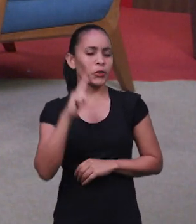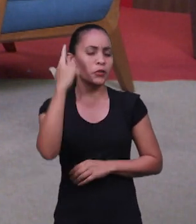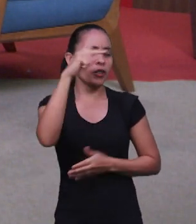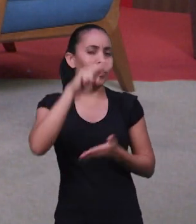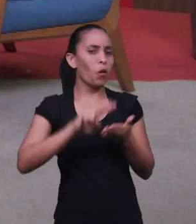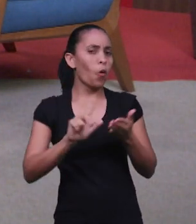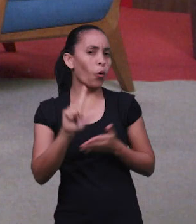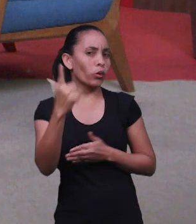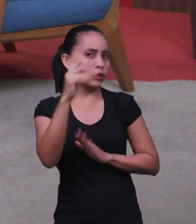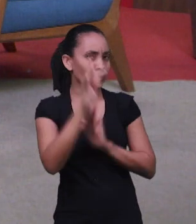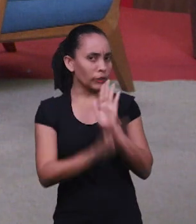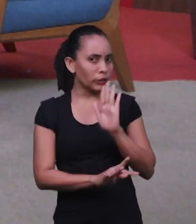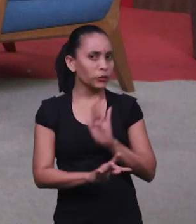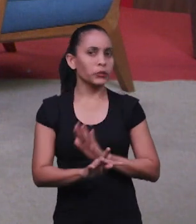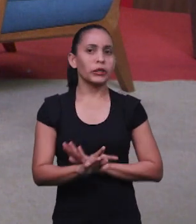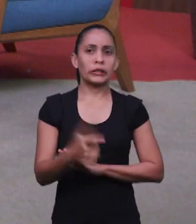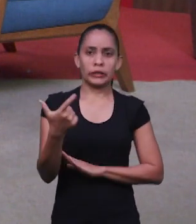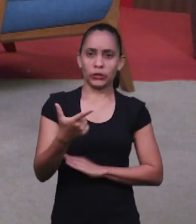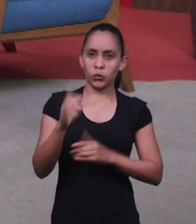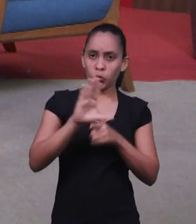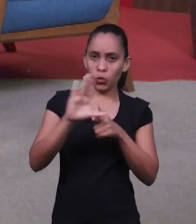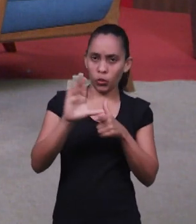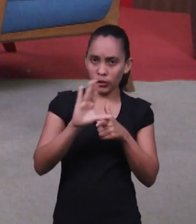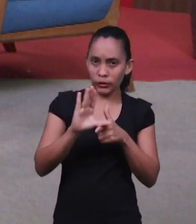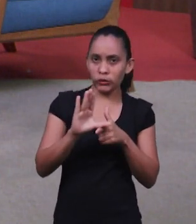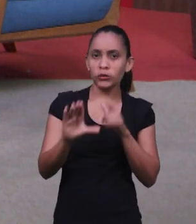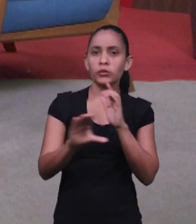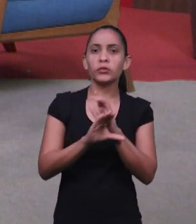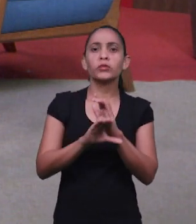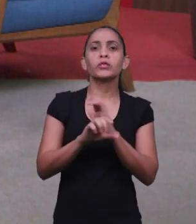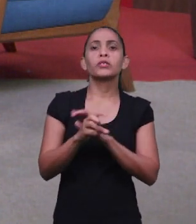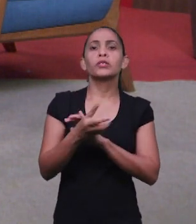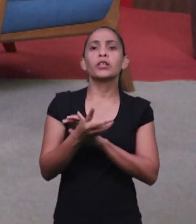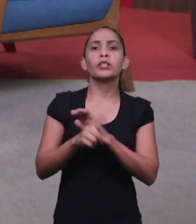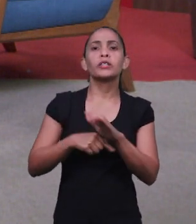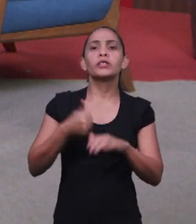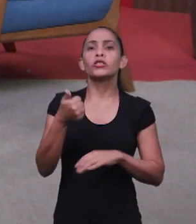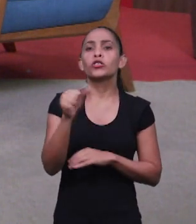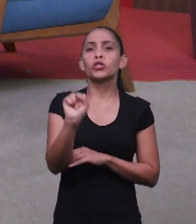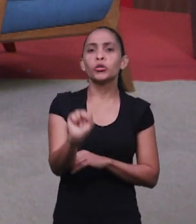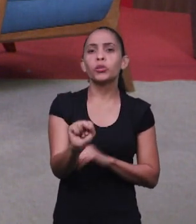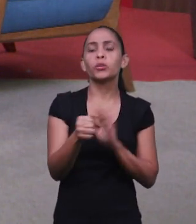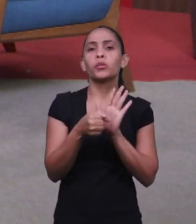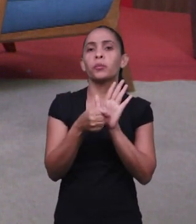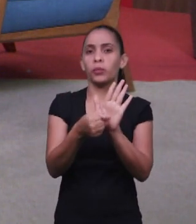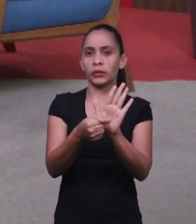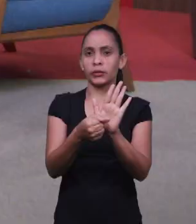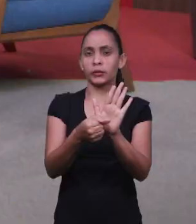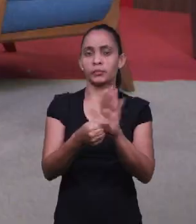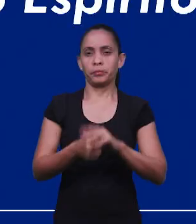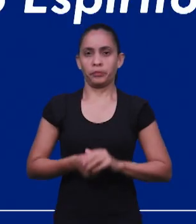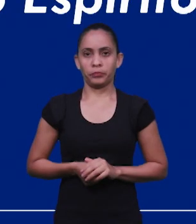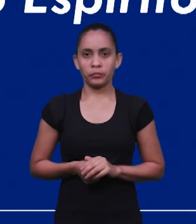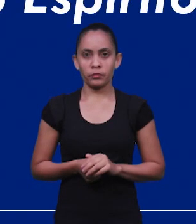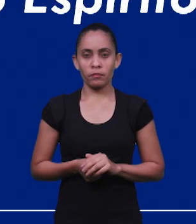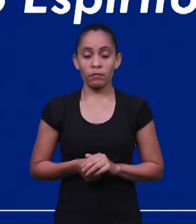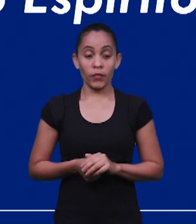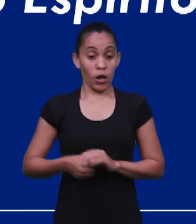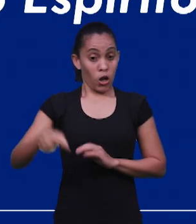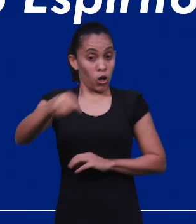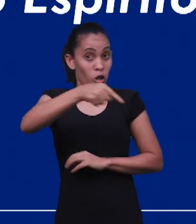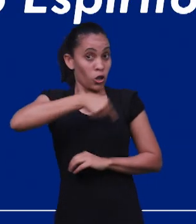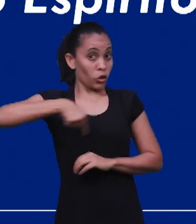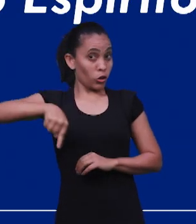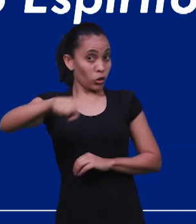texte ici, 2 Corinthiens, chapitre 3, verset 18, qui nous dit la parole du Seigneur. Mais nous